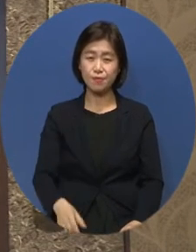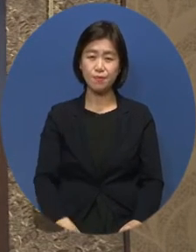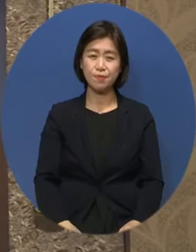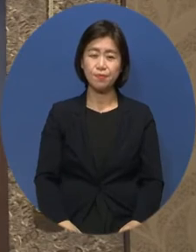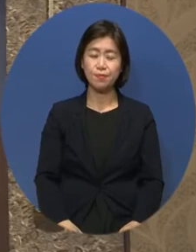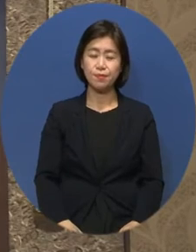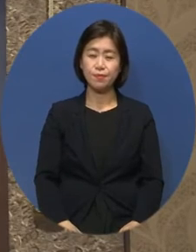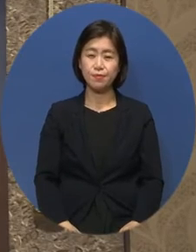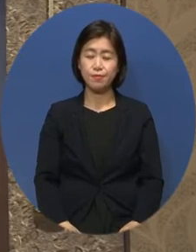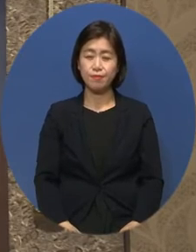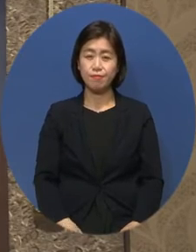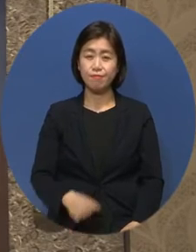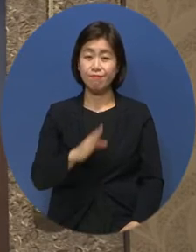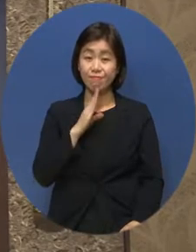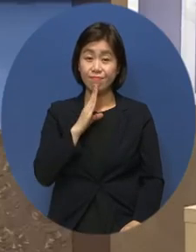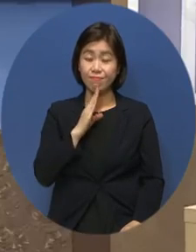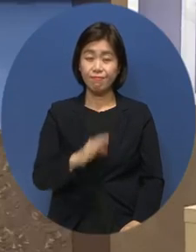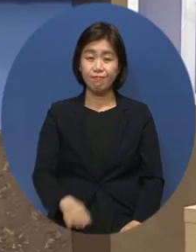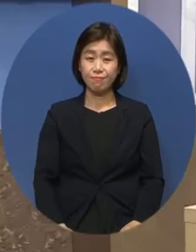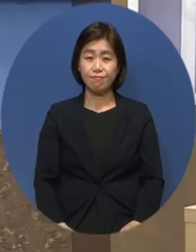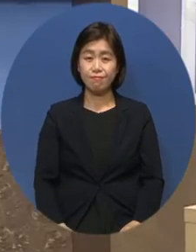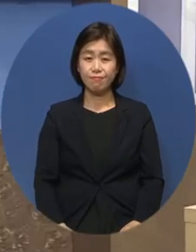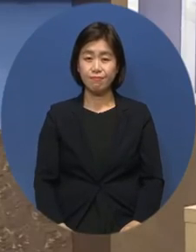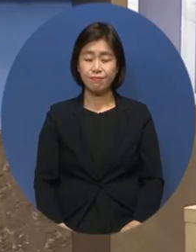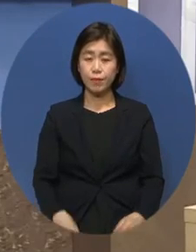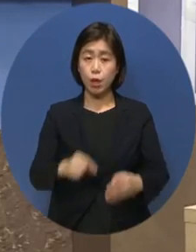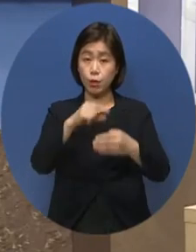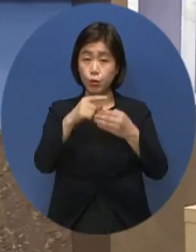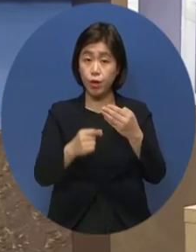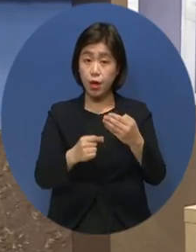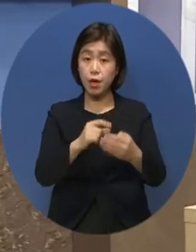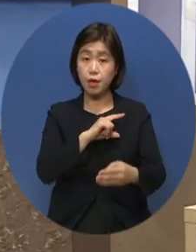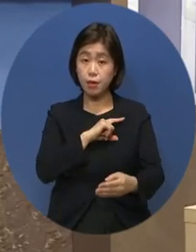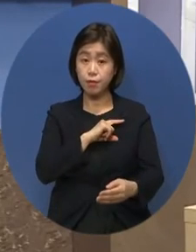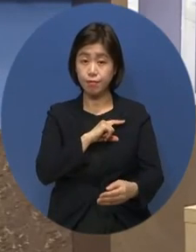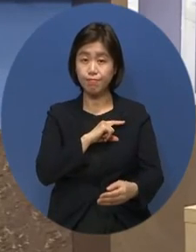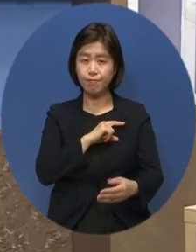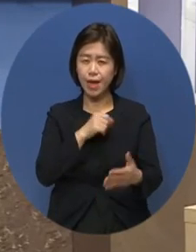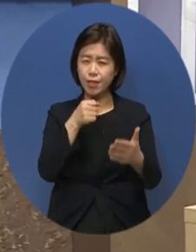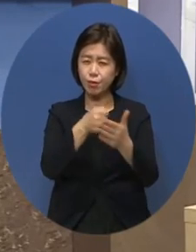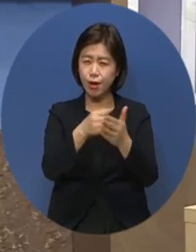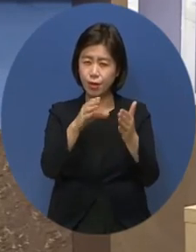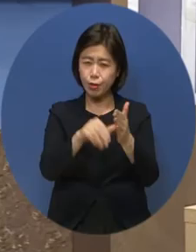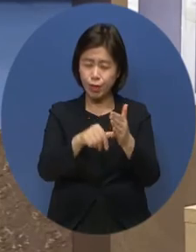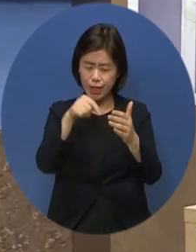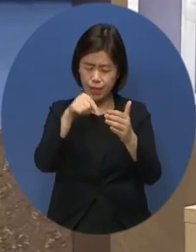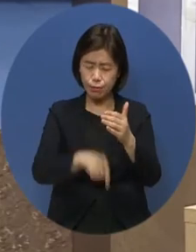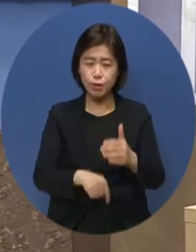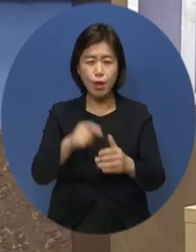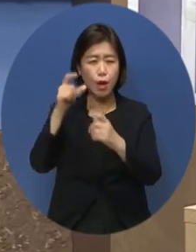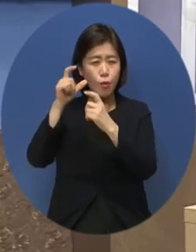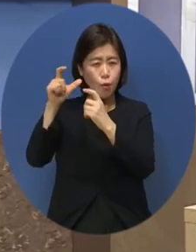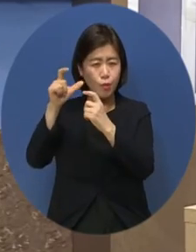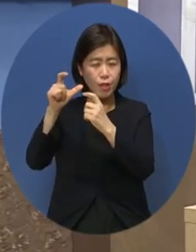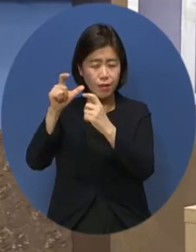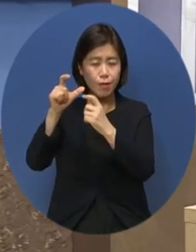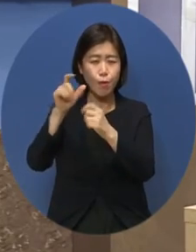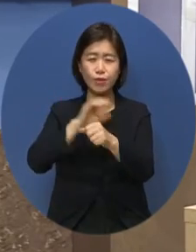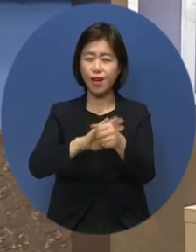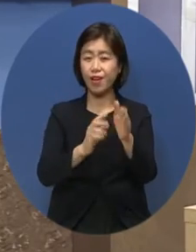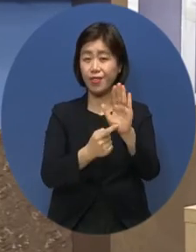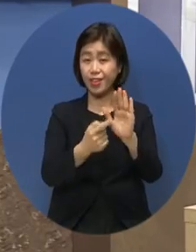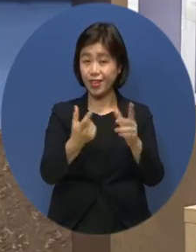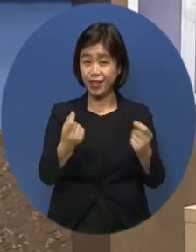풍부한 것 같습니다 이런 프로그램 0 을 정할 때에도 좀 깊은 고민을 해서 어떻게 하면 좀 더 친근하게 다가갈 수